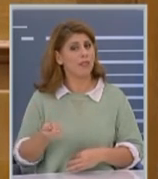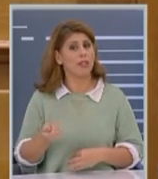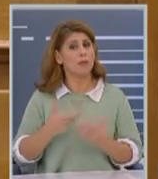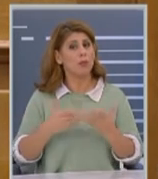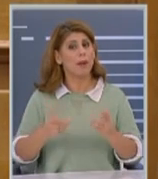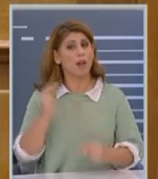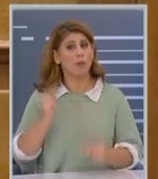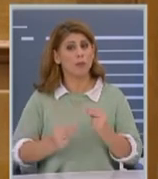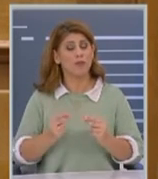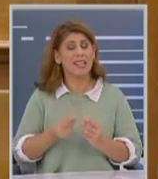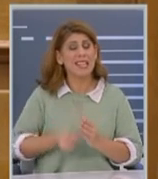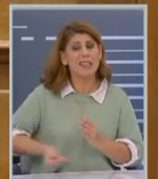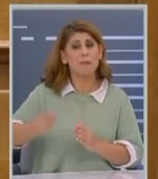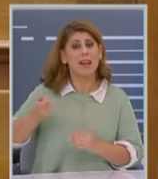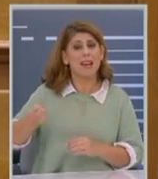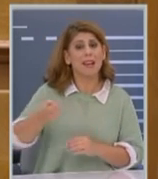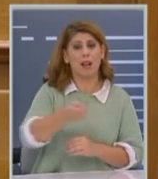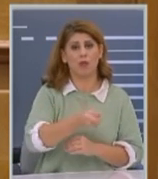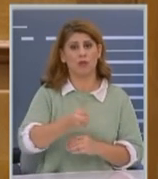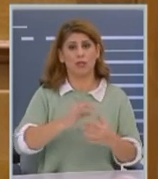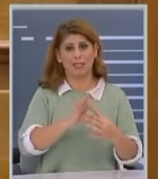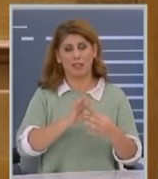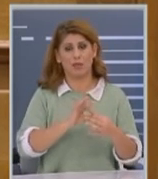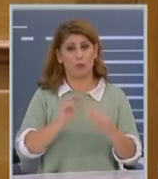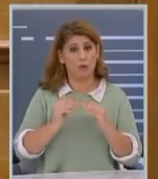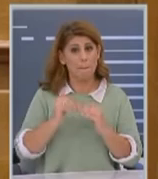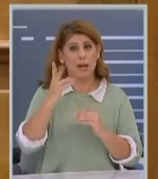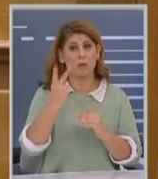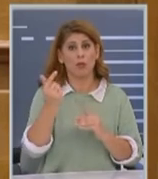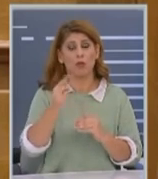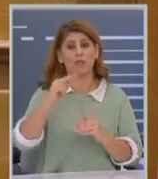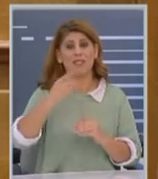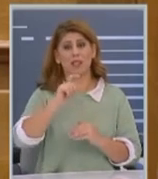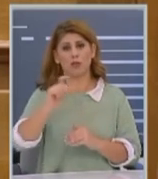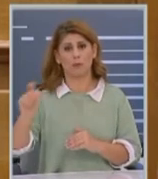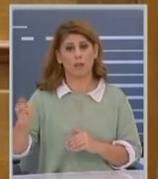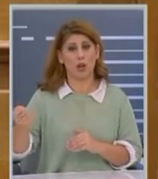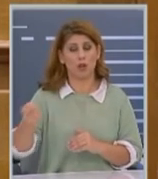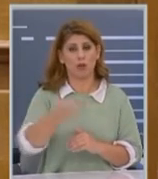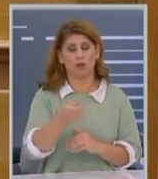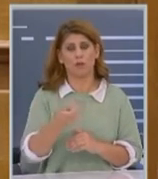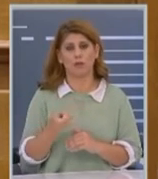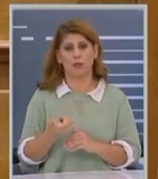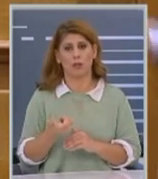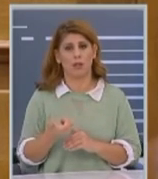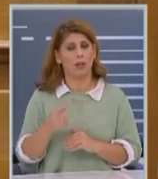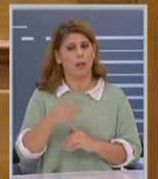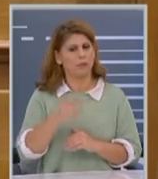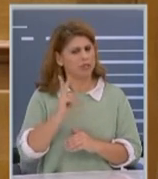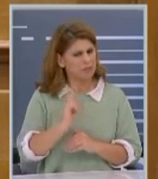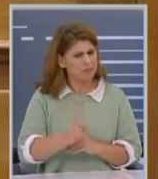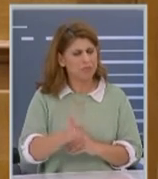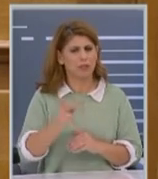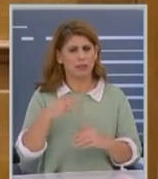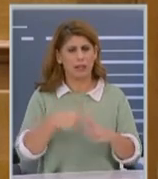μεγάλο πρόβλημα υπερχρέωσης του συνεταιριστικού χώρου που ξεπερνάει τα 2,5 δις οφειλές ληξιπρόθεσμες προς την κακή τράπεζα, προς